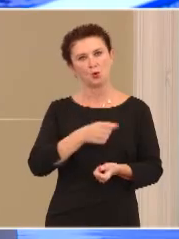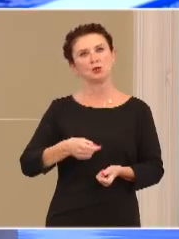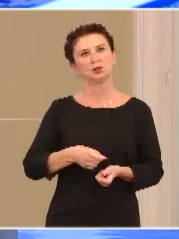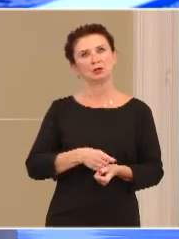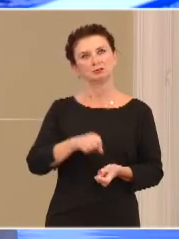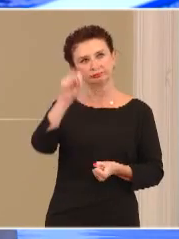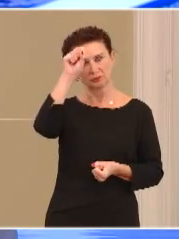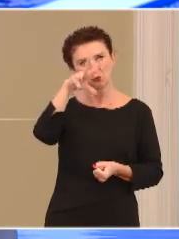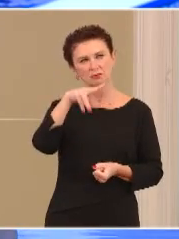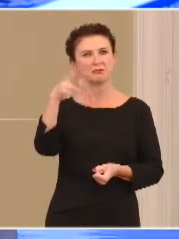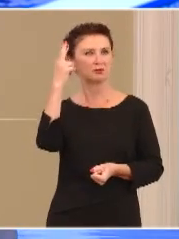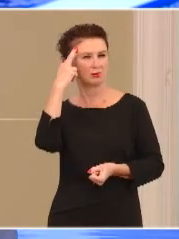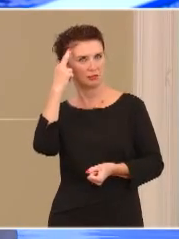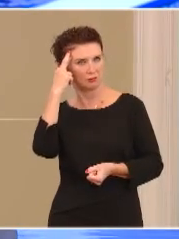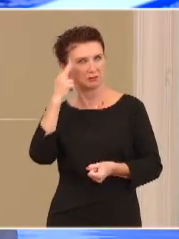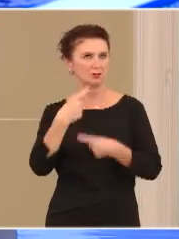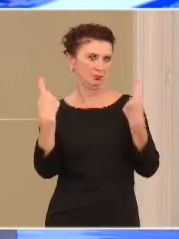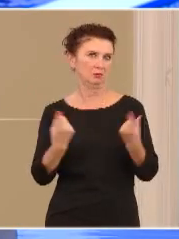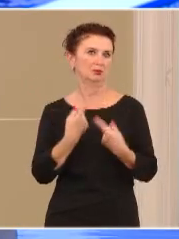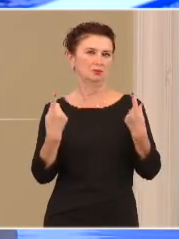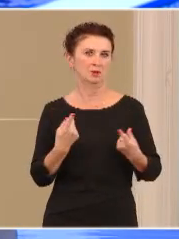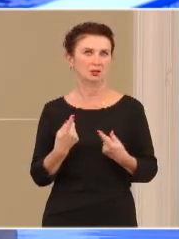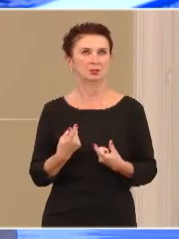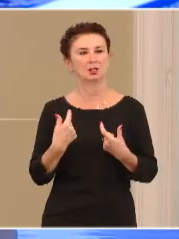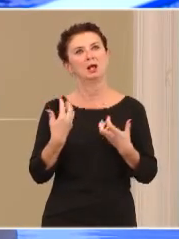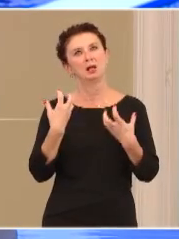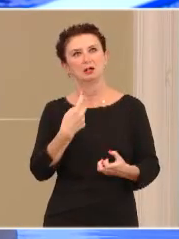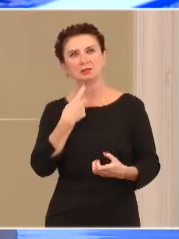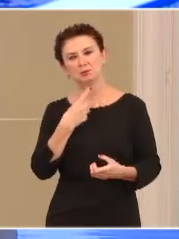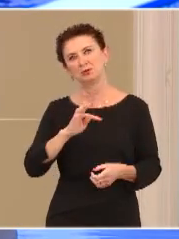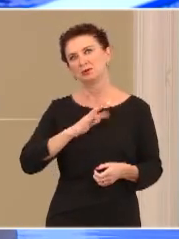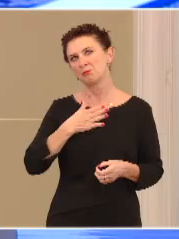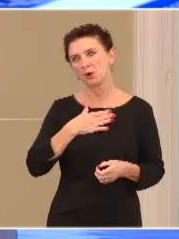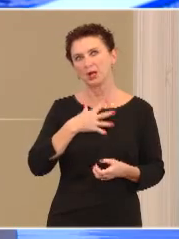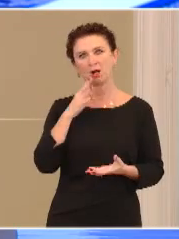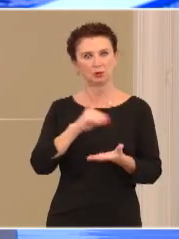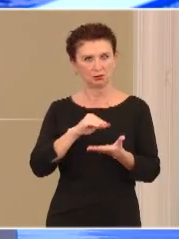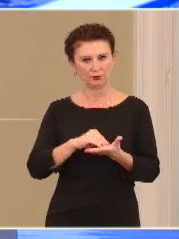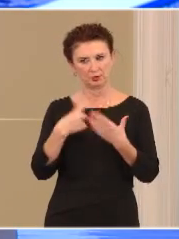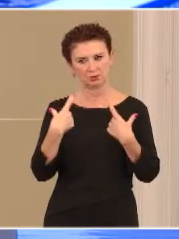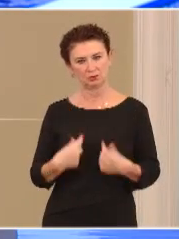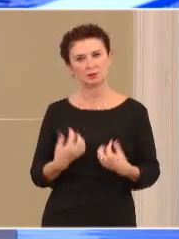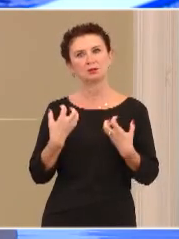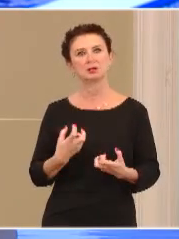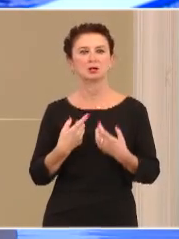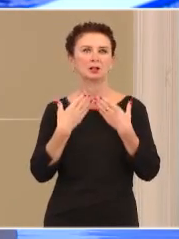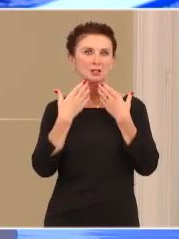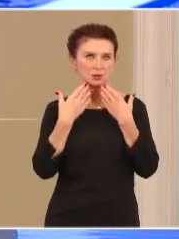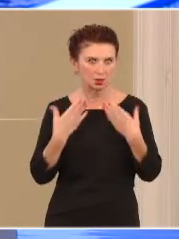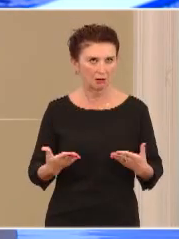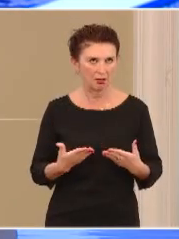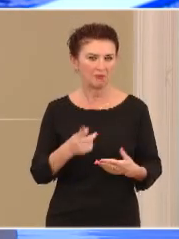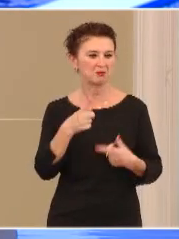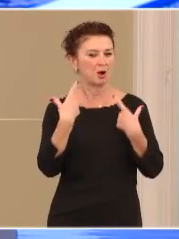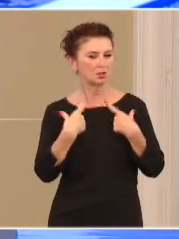mojego osobistego doświadczenia też chcę przekazać podziękowania tym, którzy uczestniczą, w